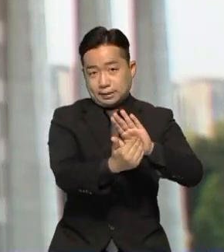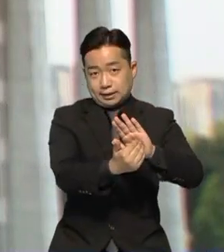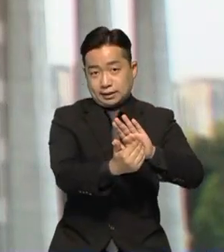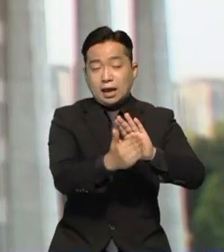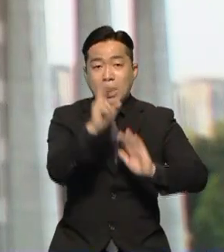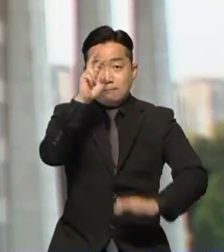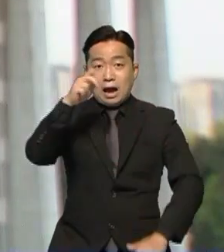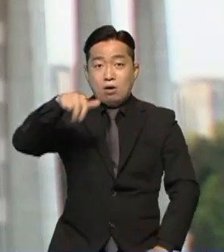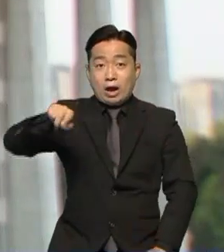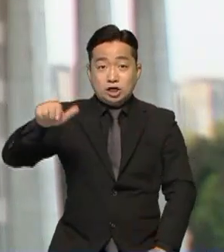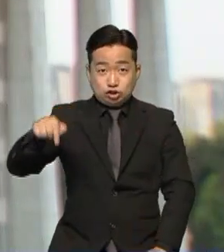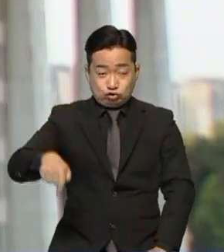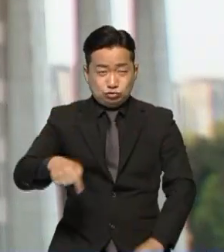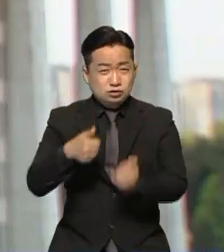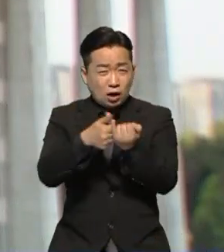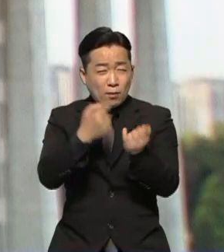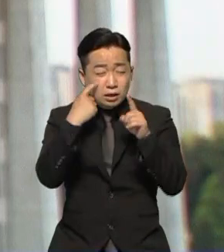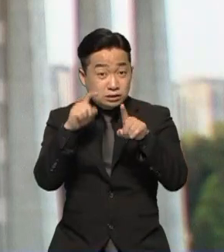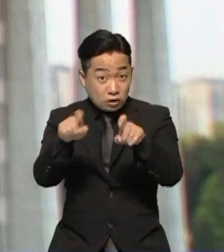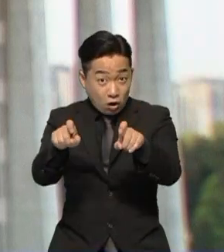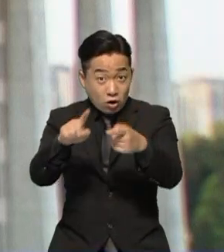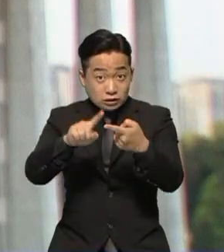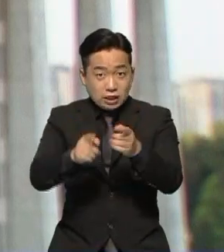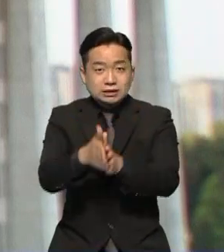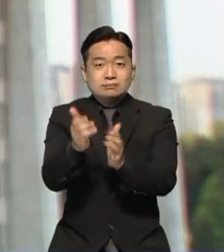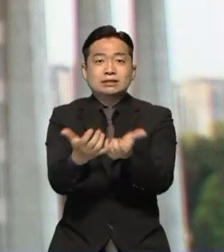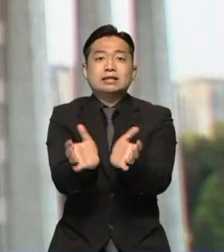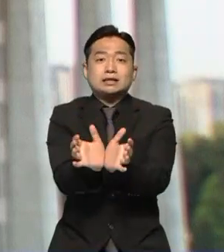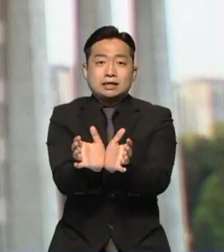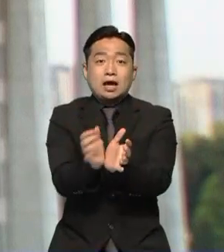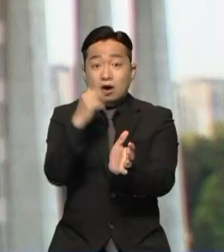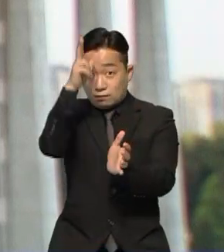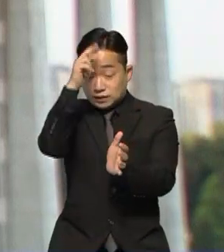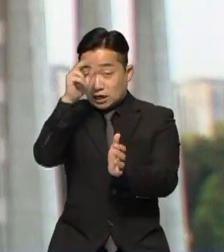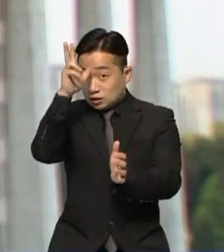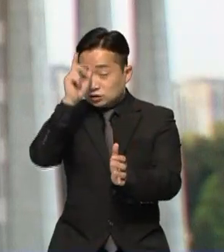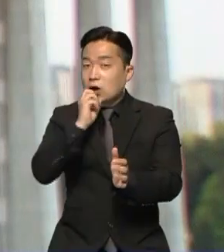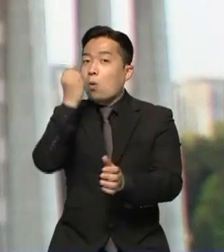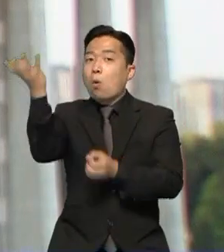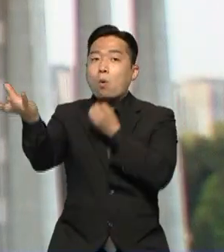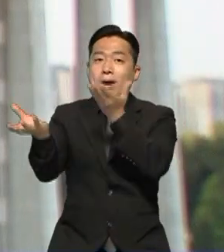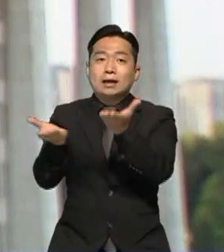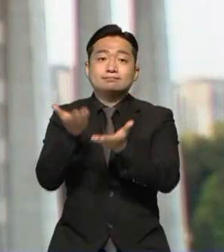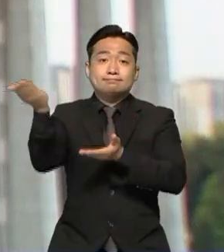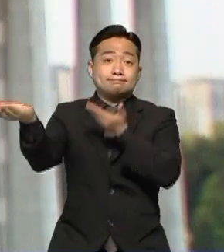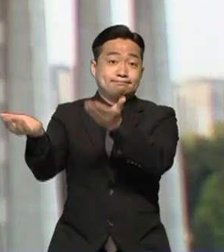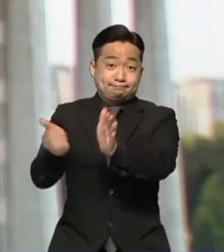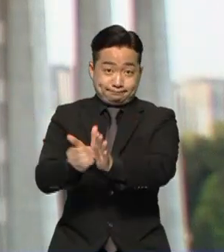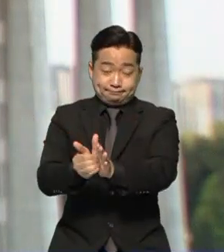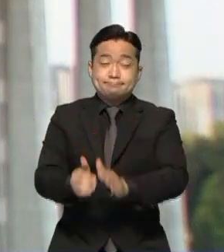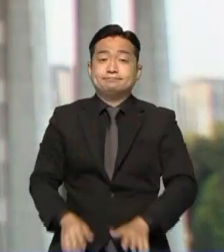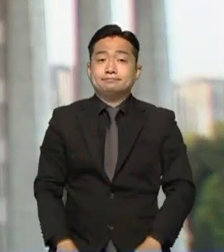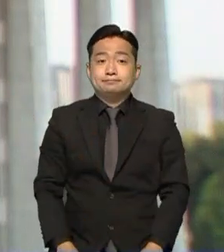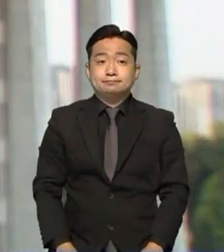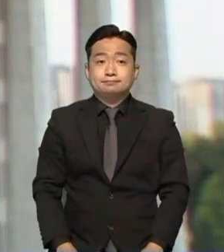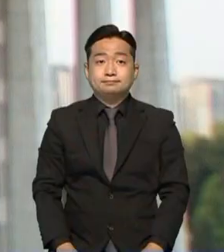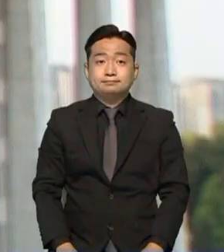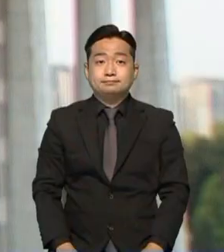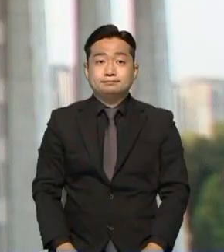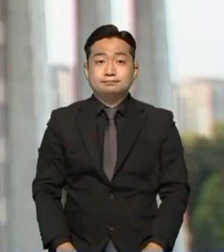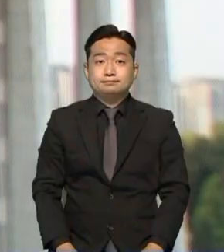박완주 의원의 성폭력 의혹에 대해선 시민단체들이 검찰과 경찰에 고발장을 냈습니다. SBS